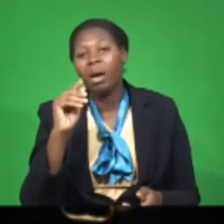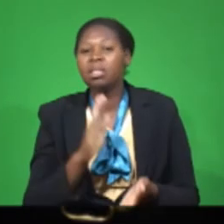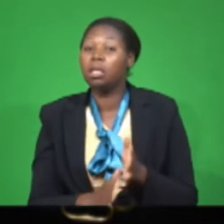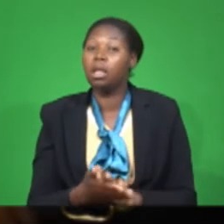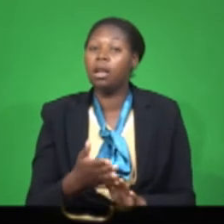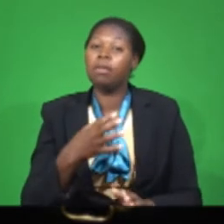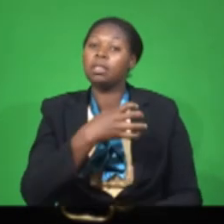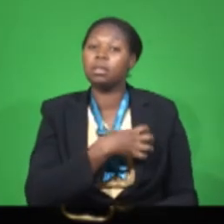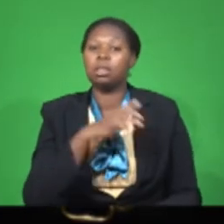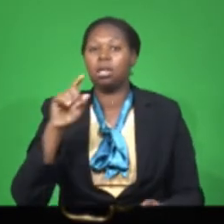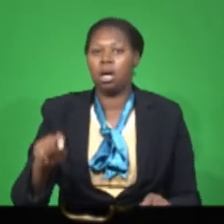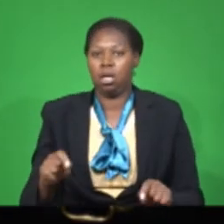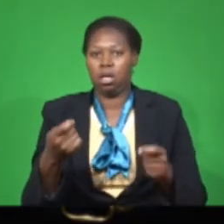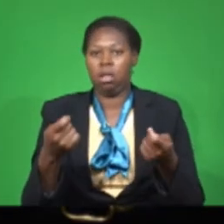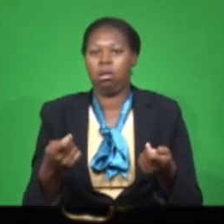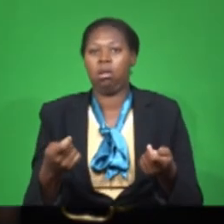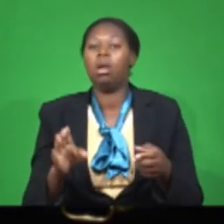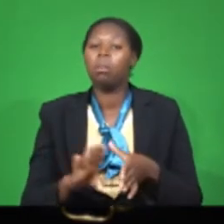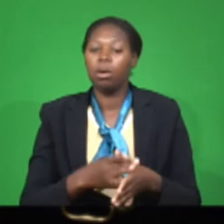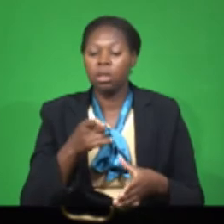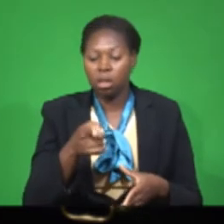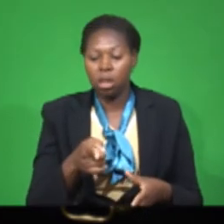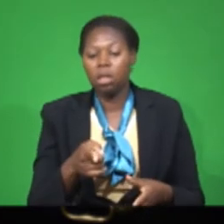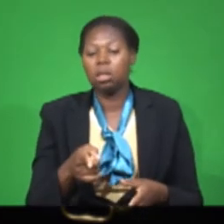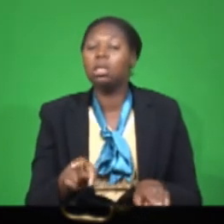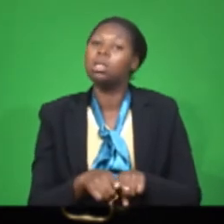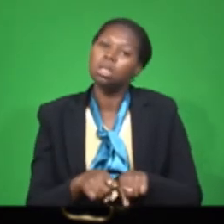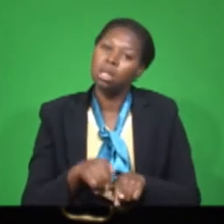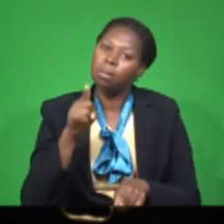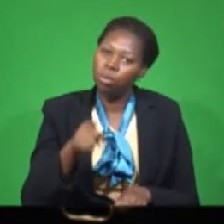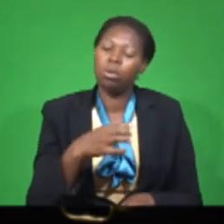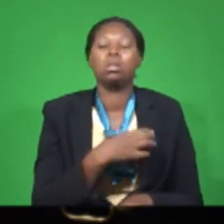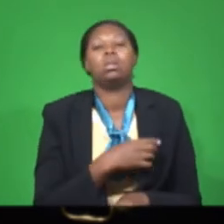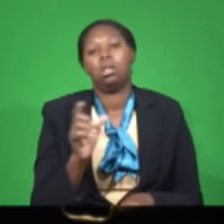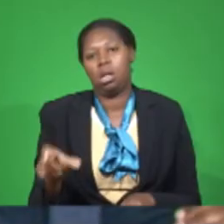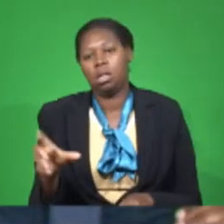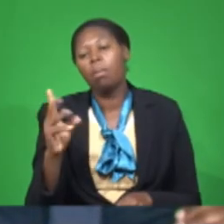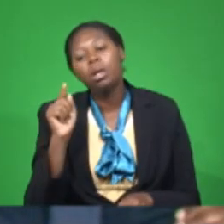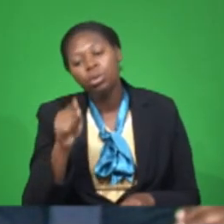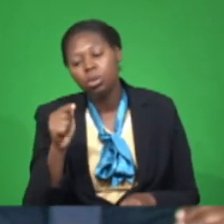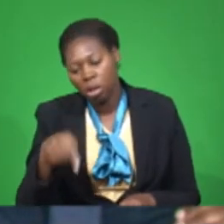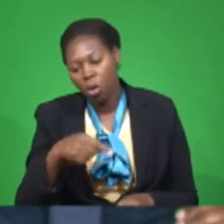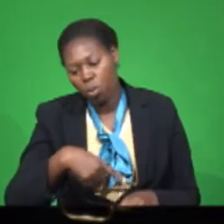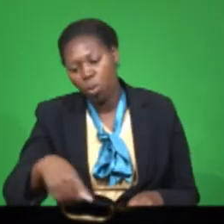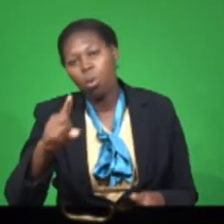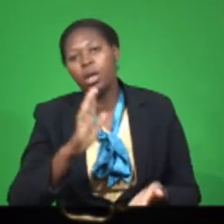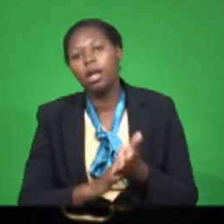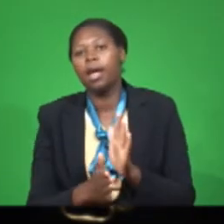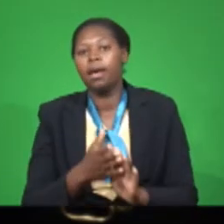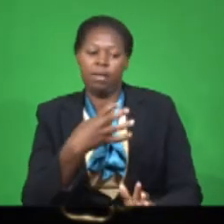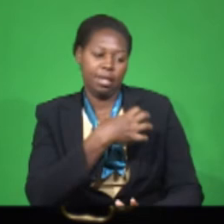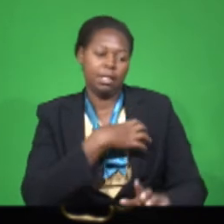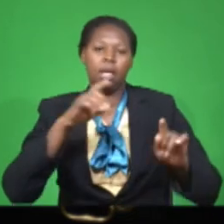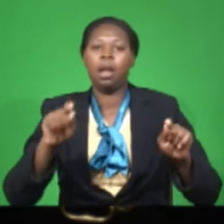vatadziwo pashaya kutema. Handitozviona. Asi enda usanotadza futi. Saka vanhu vari kunzi